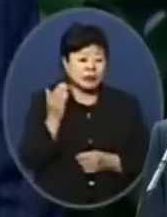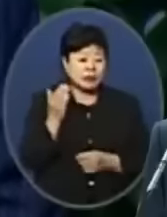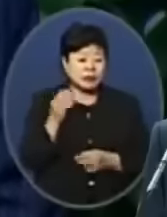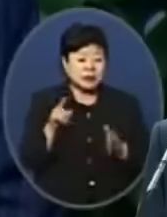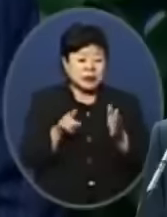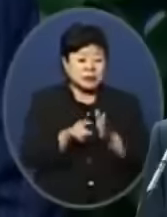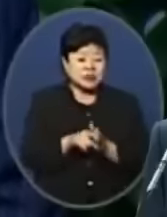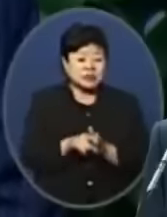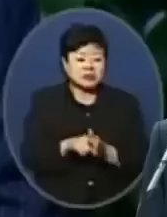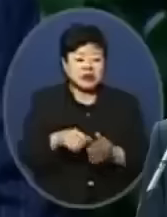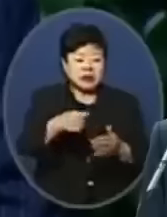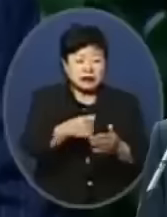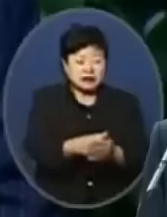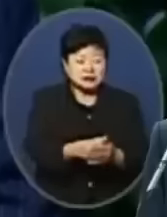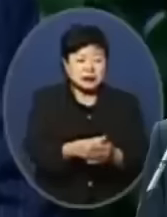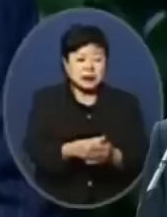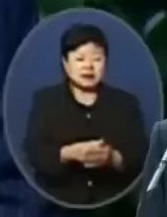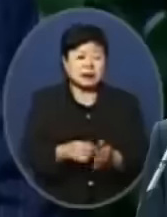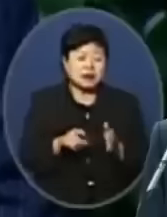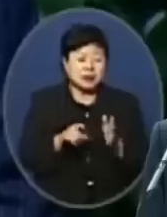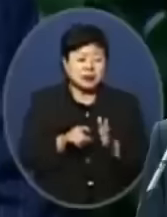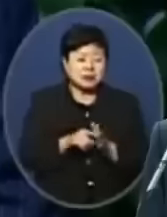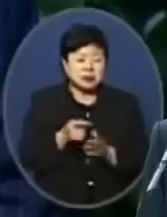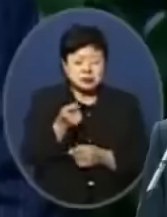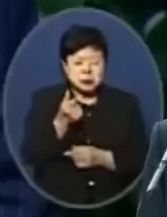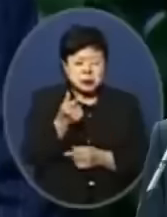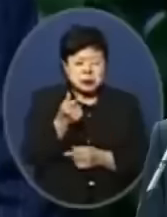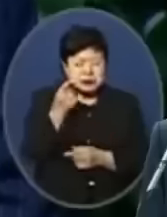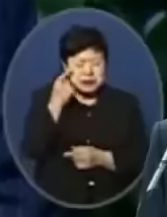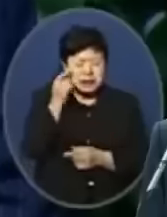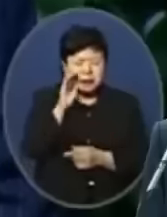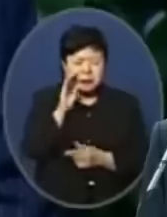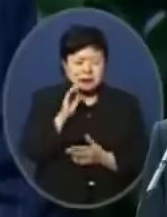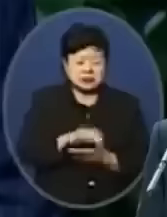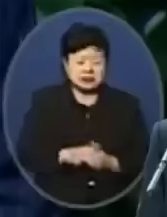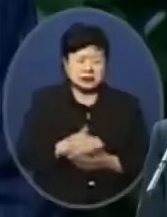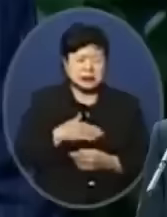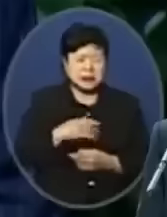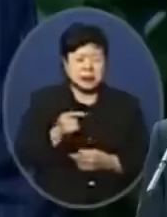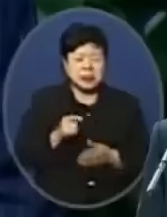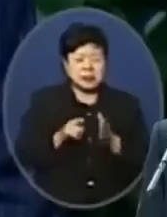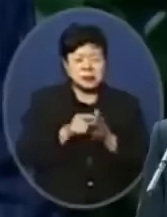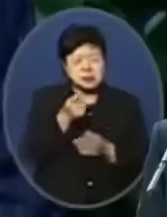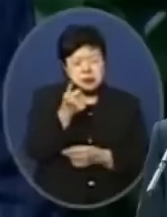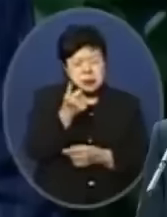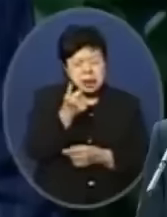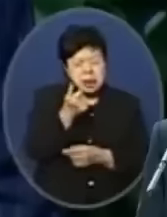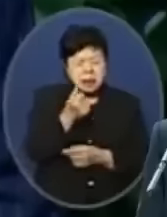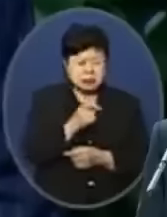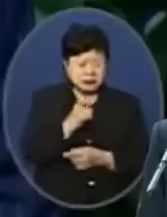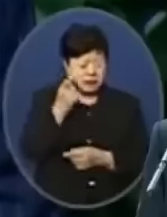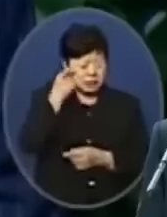믿겠다고 작정을 안 하고 자꾸 믿음이 적다고 생각하는 것입니다. 나는 믿음이 적다, 믿음이 없다.